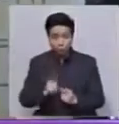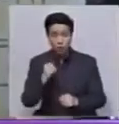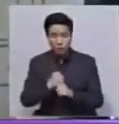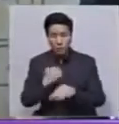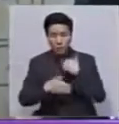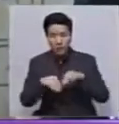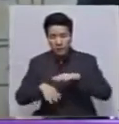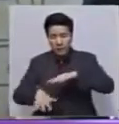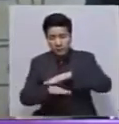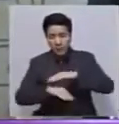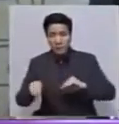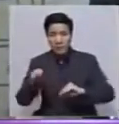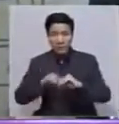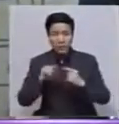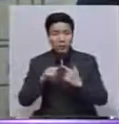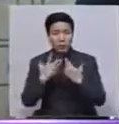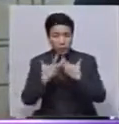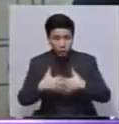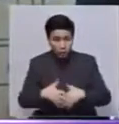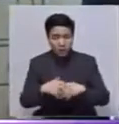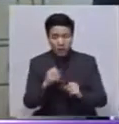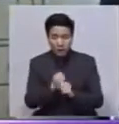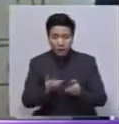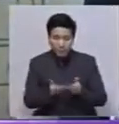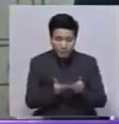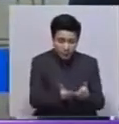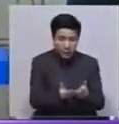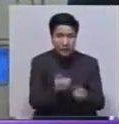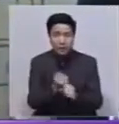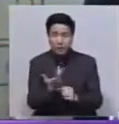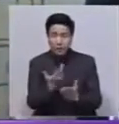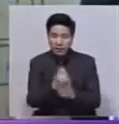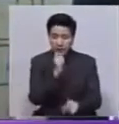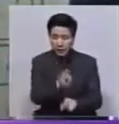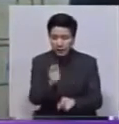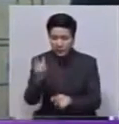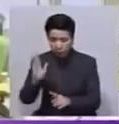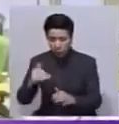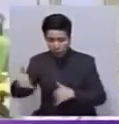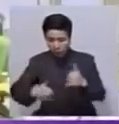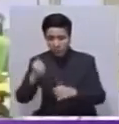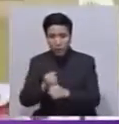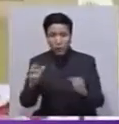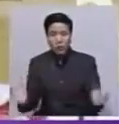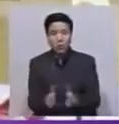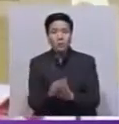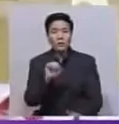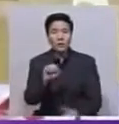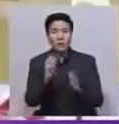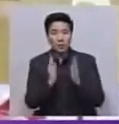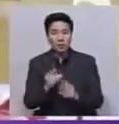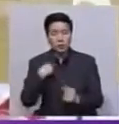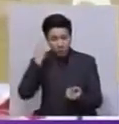โครงสร้างพื้นฐานการลงทุนภาคอุตสาหกรรมการก่อสร้างท่าเรือและมีการจ้างงานที่เพิ่มขึ้นปีละประมาณ 100,000 คน